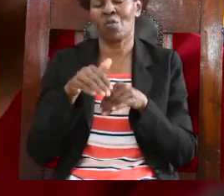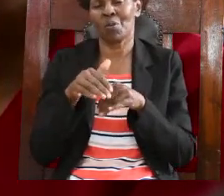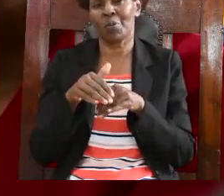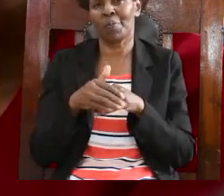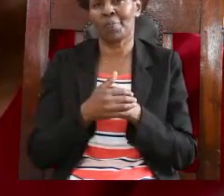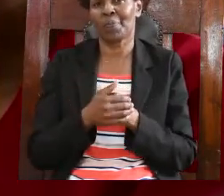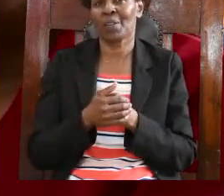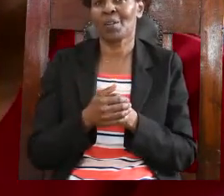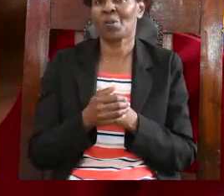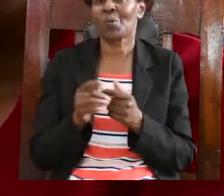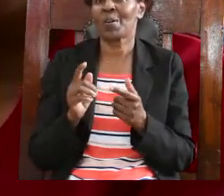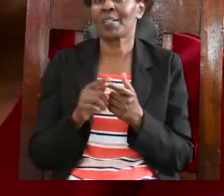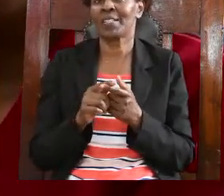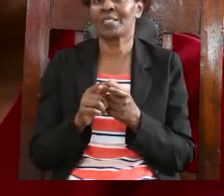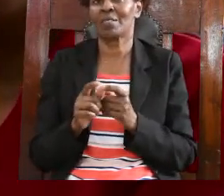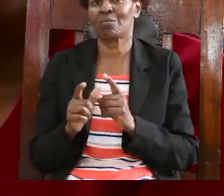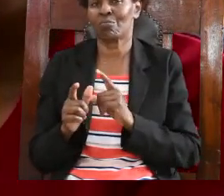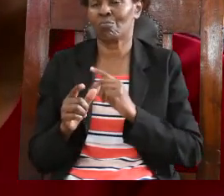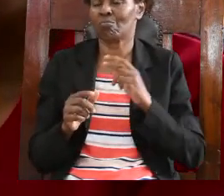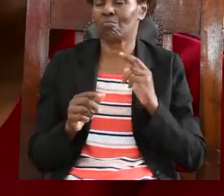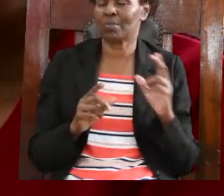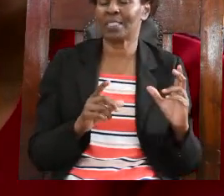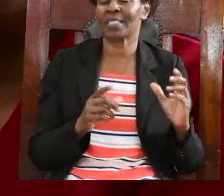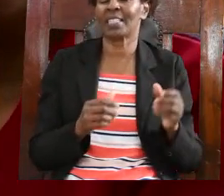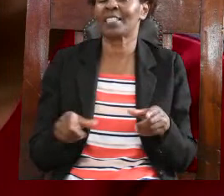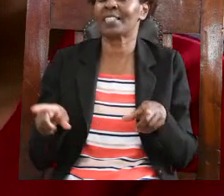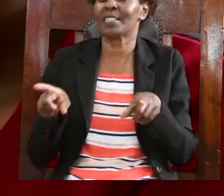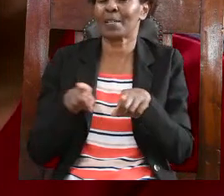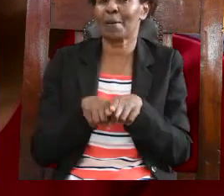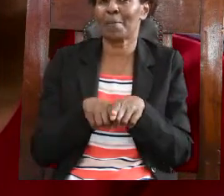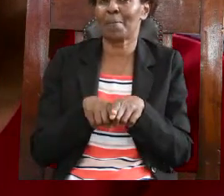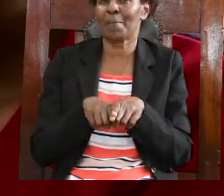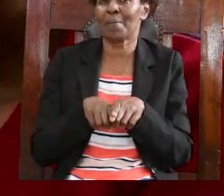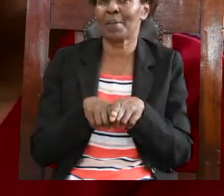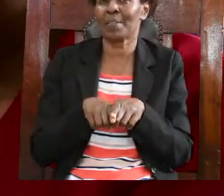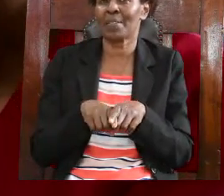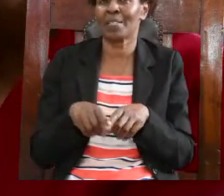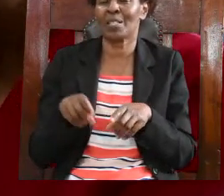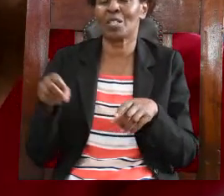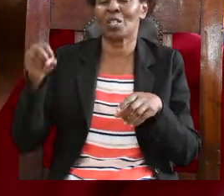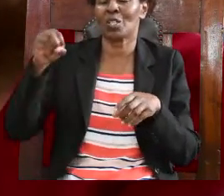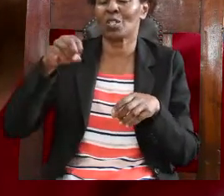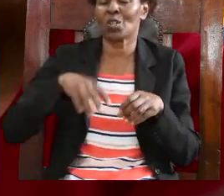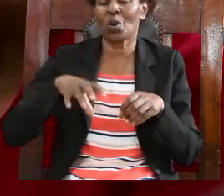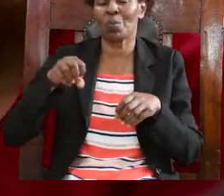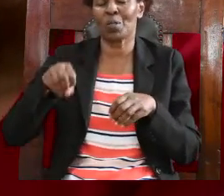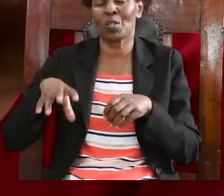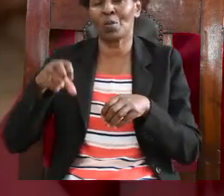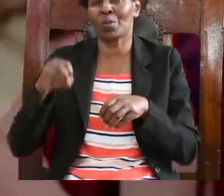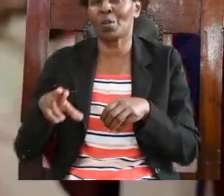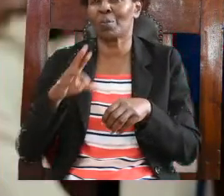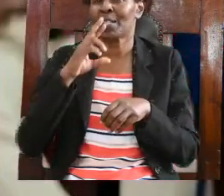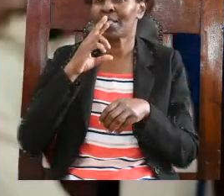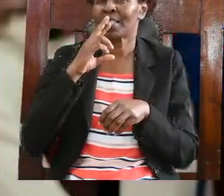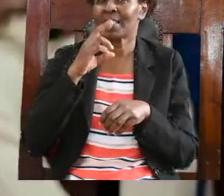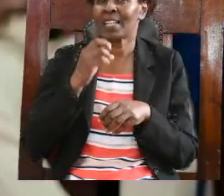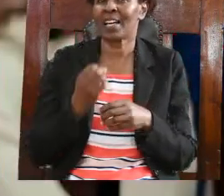Na linapoegemea upande ule, linaangusha mbegu, na kidogo kidogo zile mbegu pia